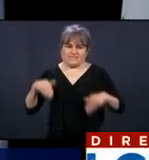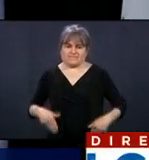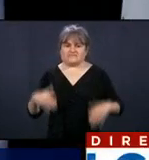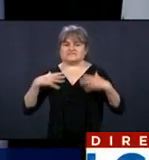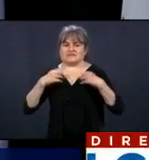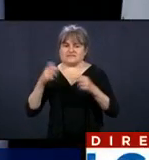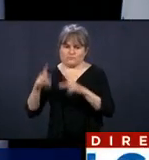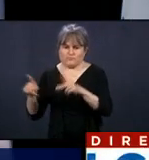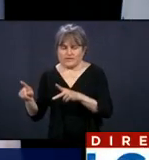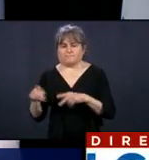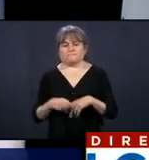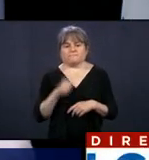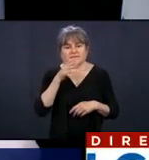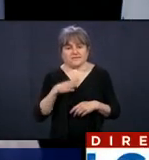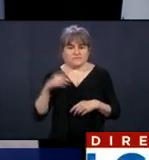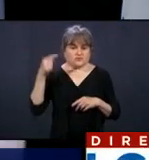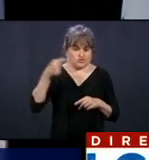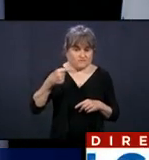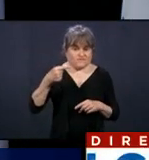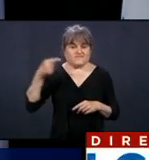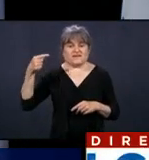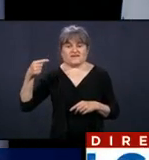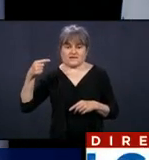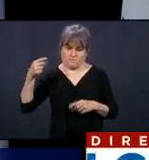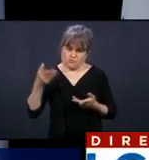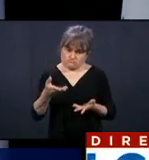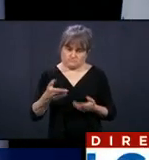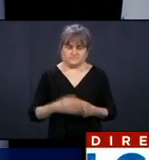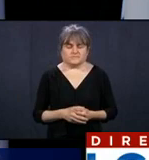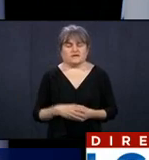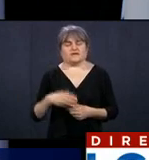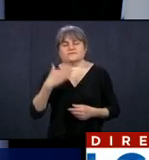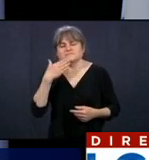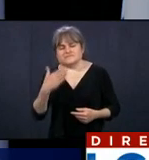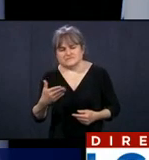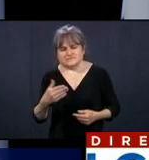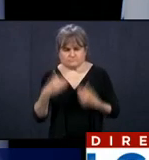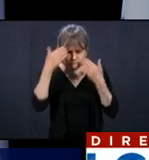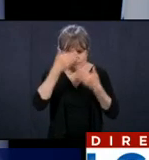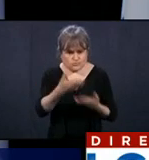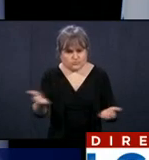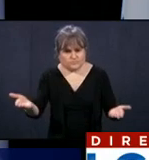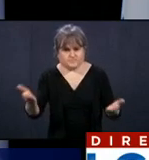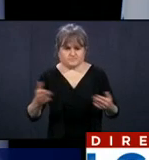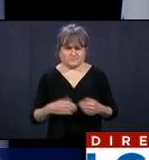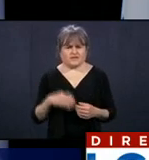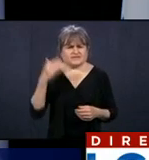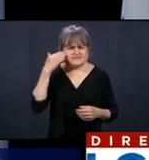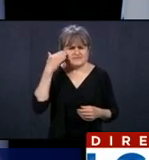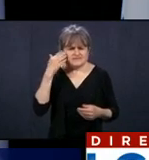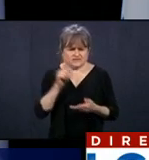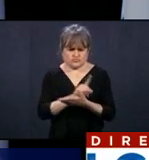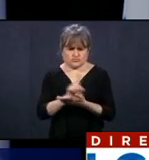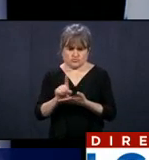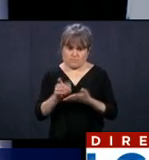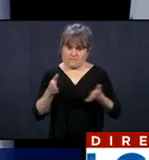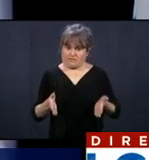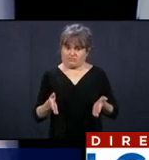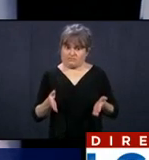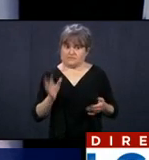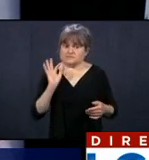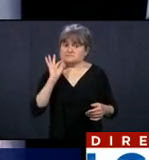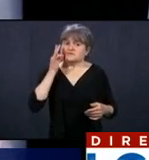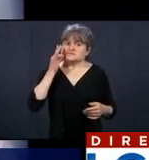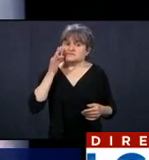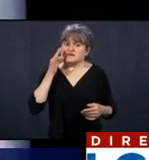Merci beaucoup, Monsieur Gagnon. Bonjour tout le monde. Donc, comme vous le savez peut-être, ces jours-ci, cette semaine, en fait, on souligne la